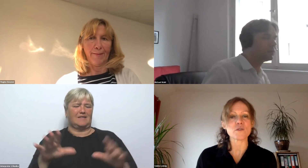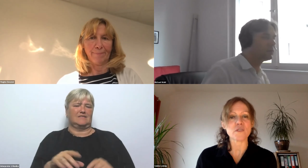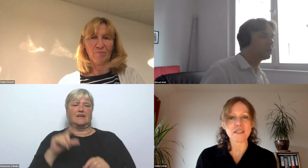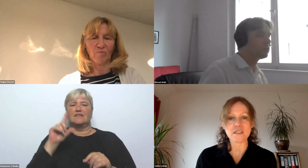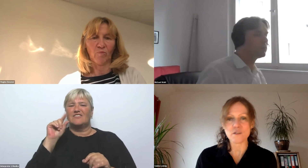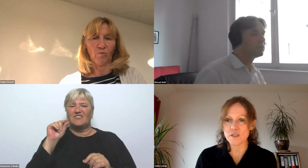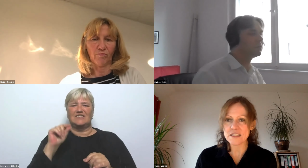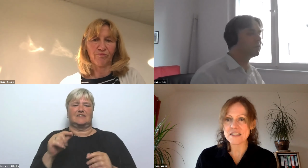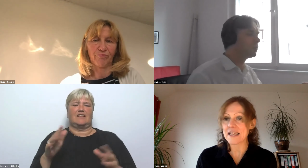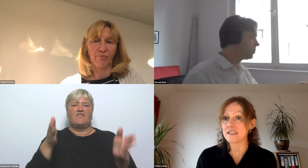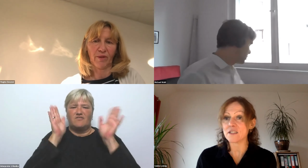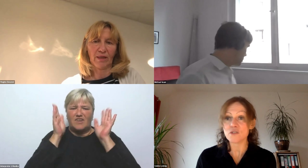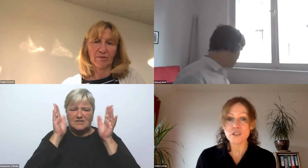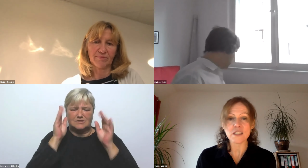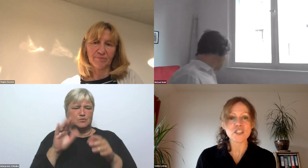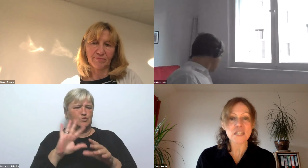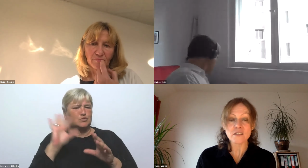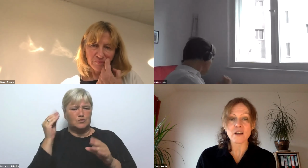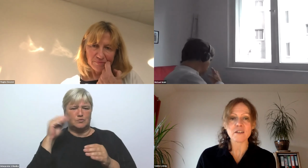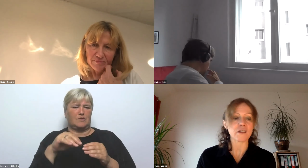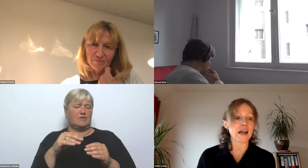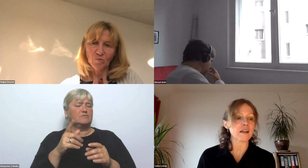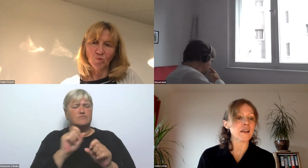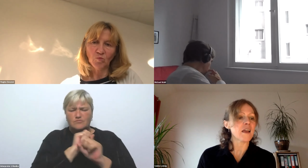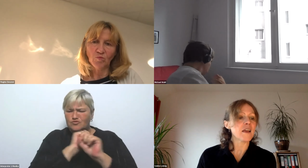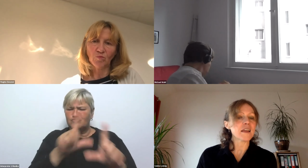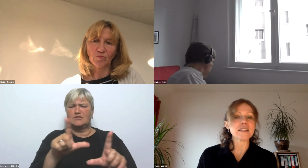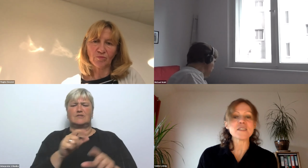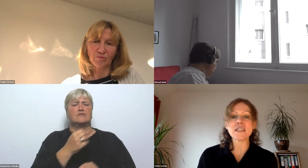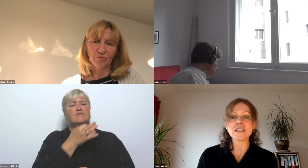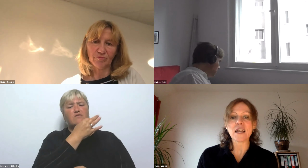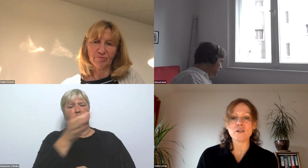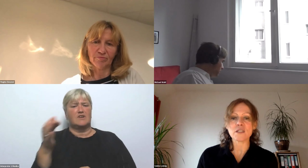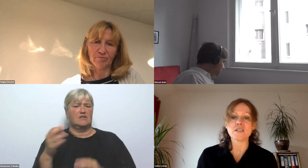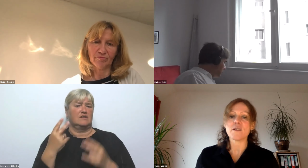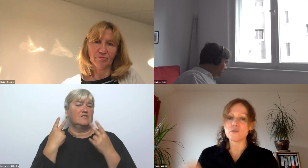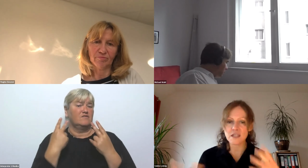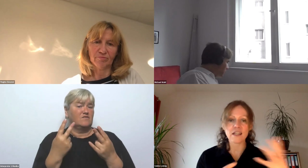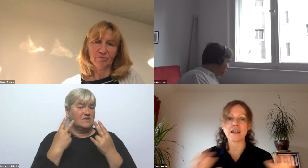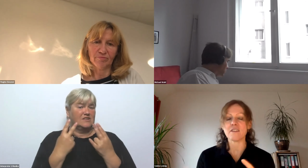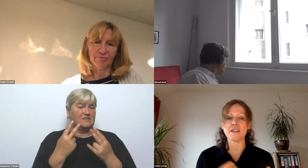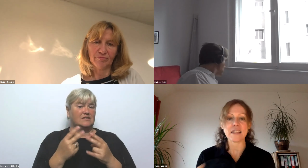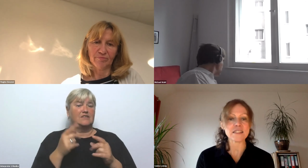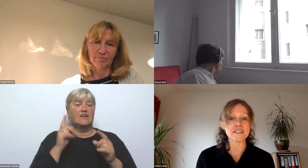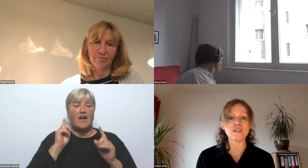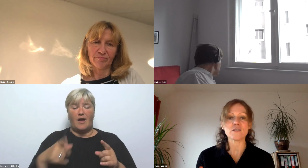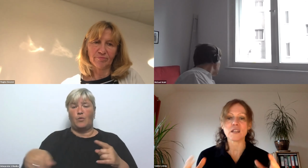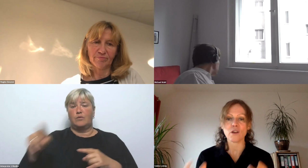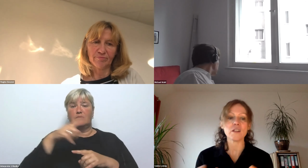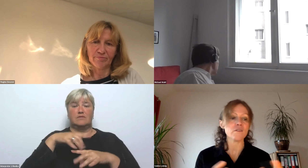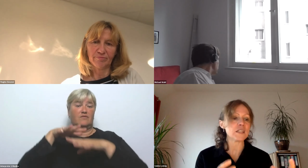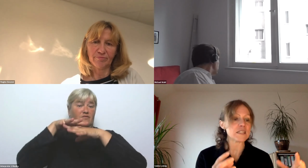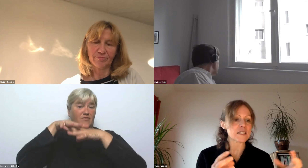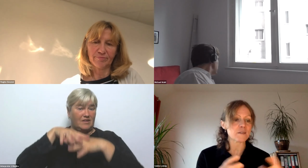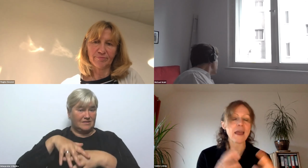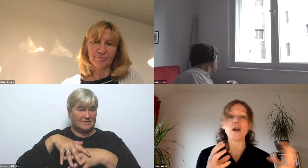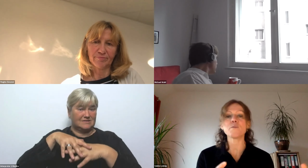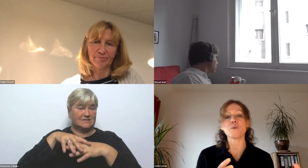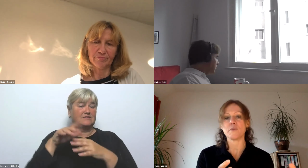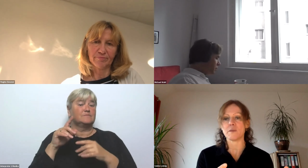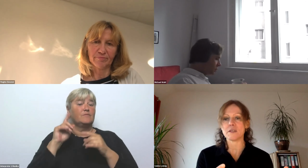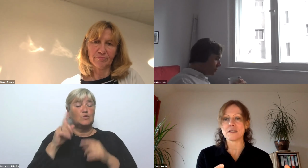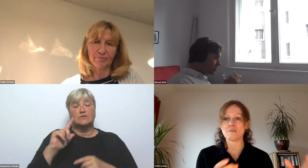Facebook und so weiter zu finden. Seid nicht schüchtern, schickt eure Fragen. Ganz wichtig auch, dass wir untereinander vernetzt sind und dann können wir diese